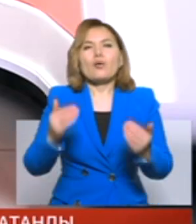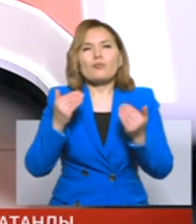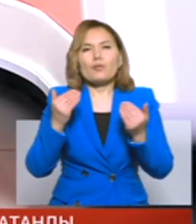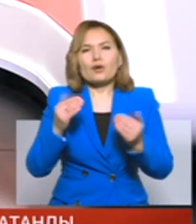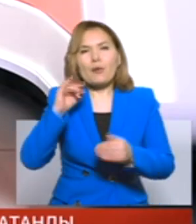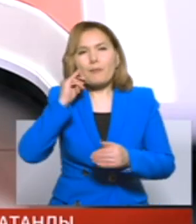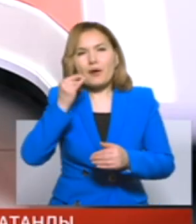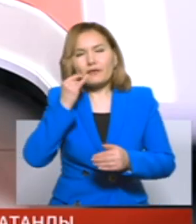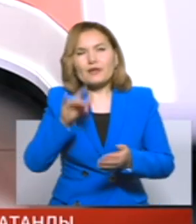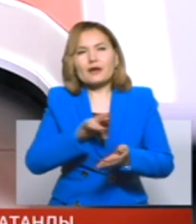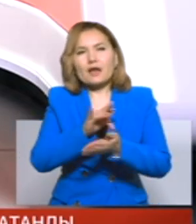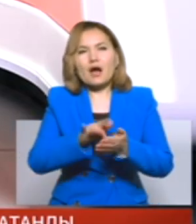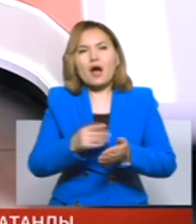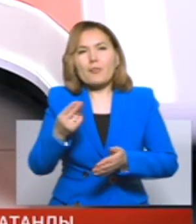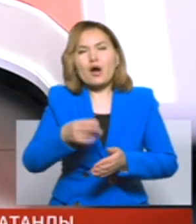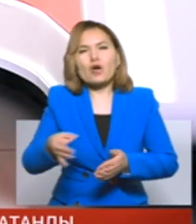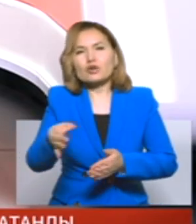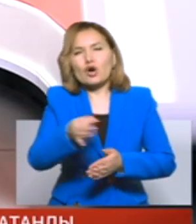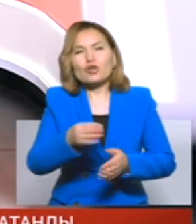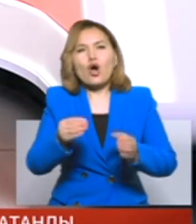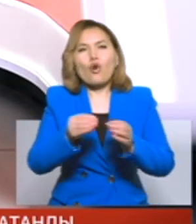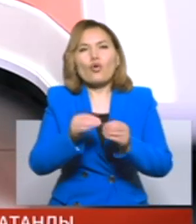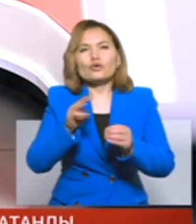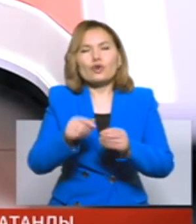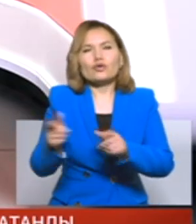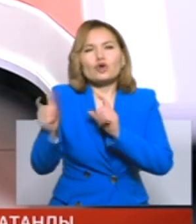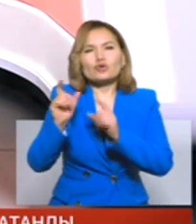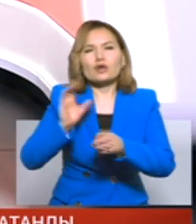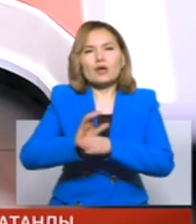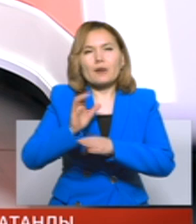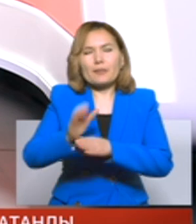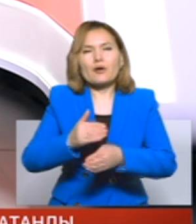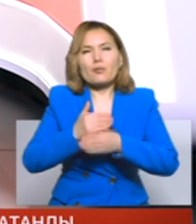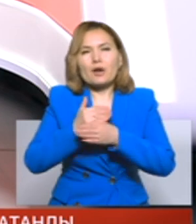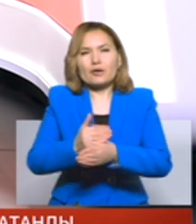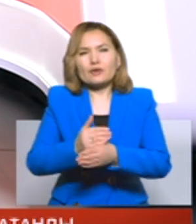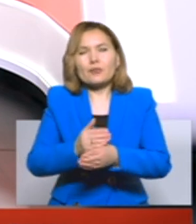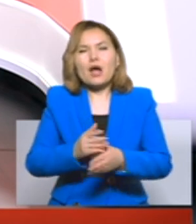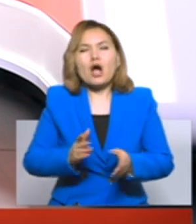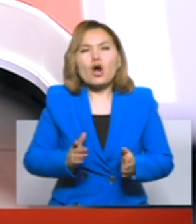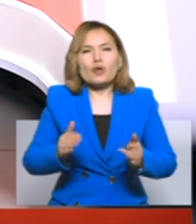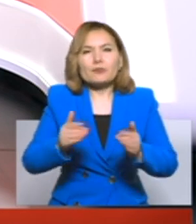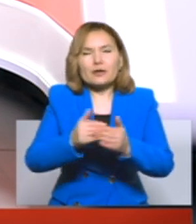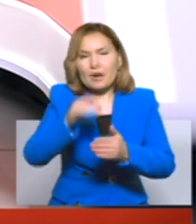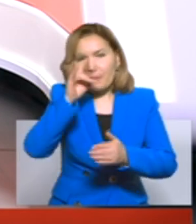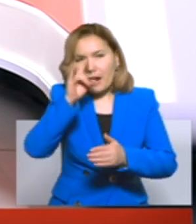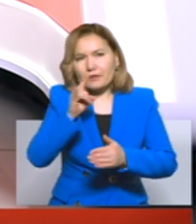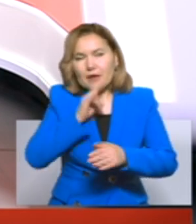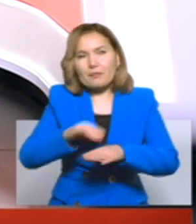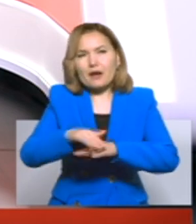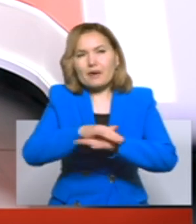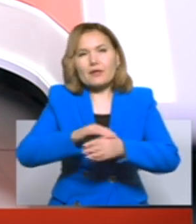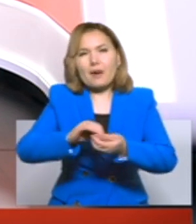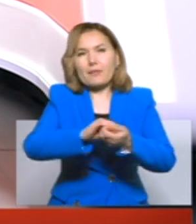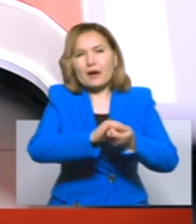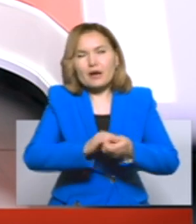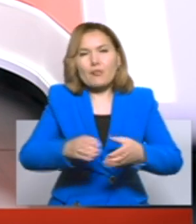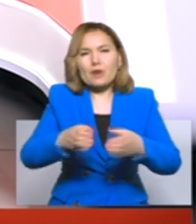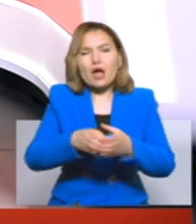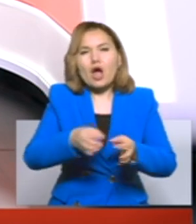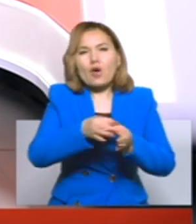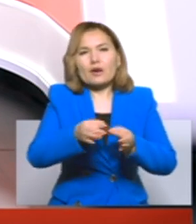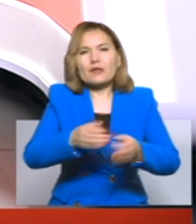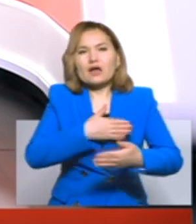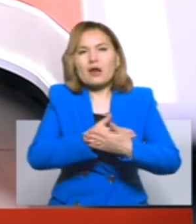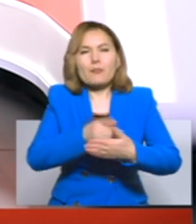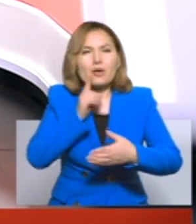Ал Павлодардан Ақмола облысына бүгін 10 тонна жүк жөнелтілді. Гуманитарлық көмекті ұйымдастырған Қазақстан халқы ассамблеясы және